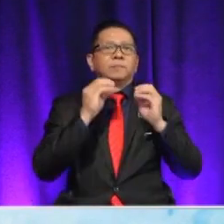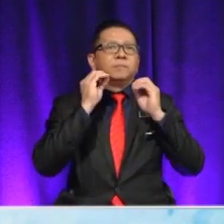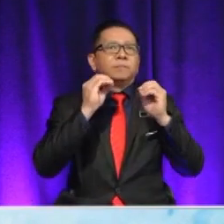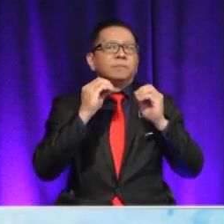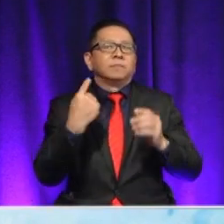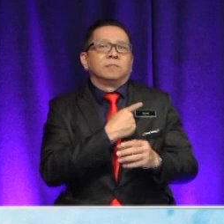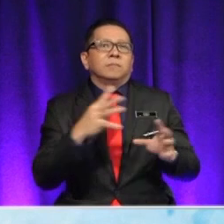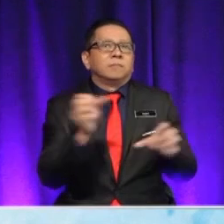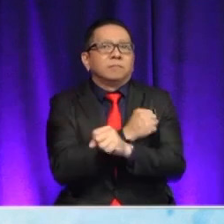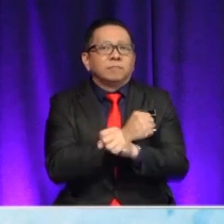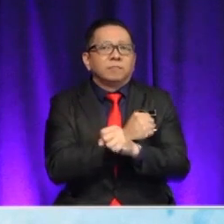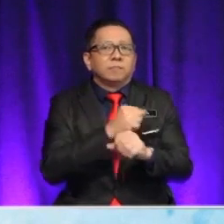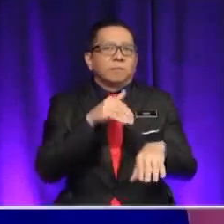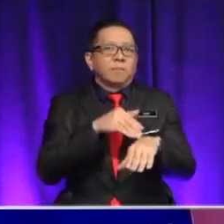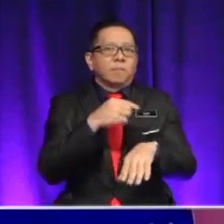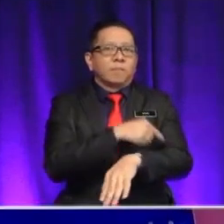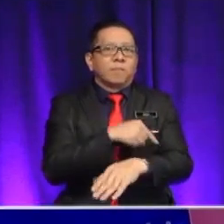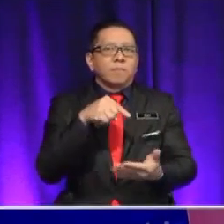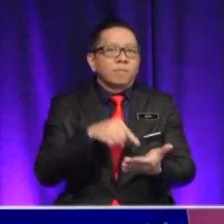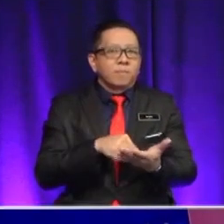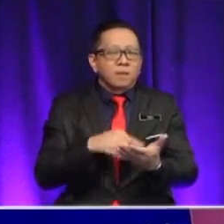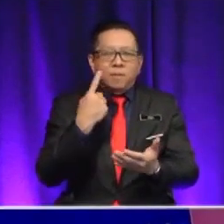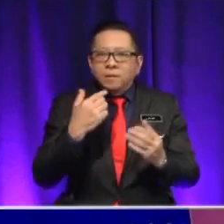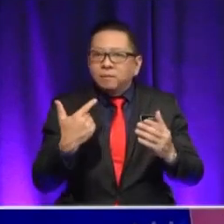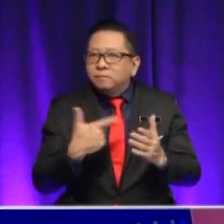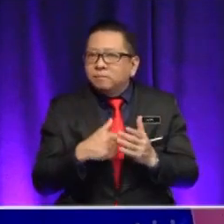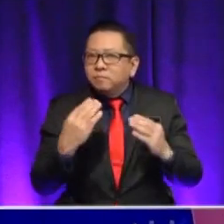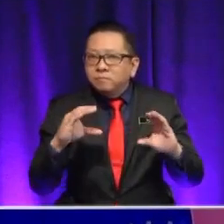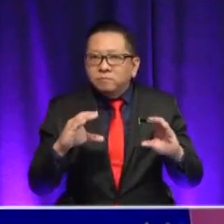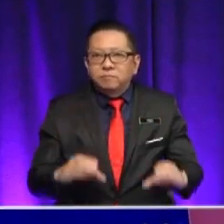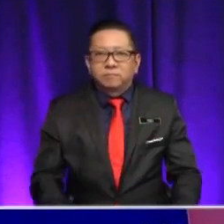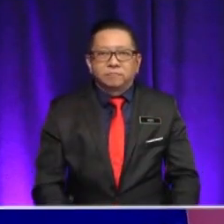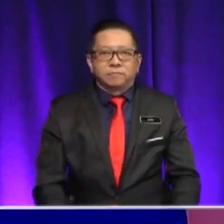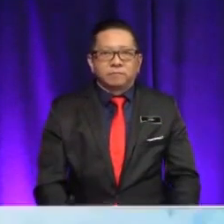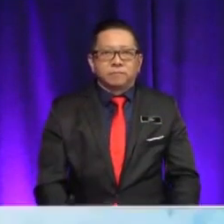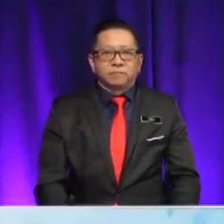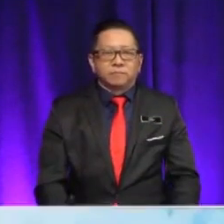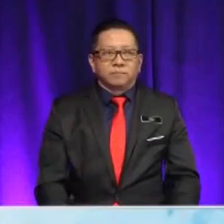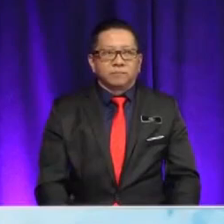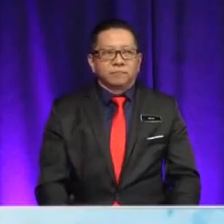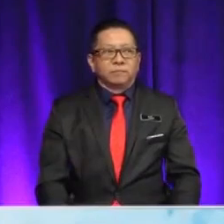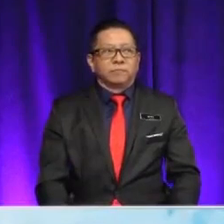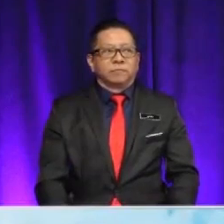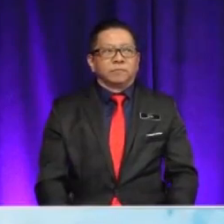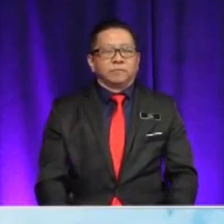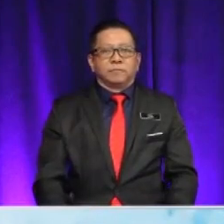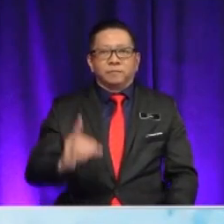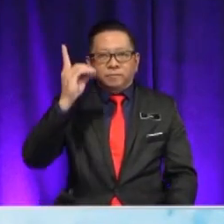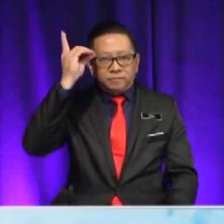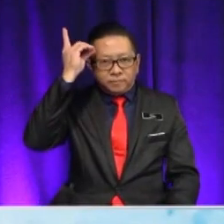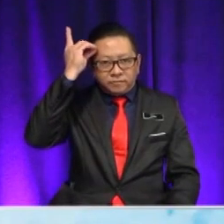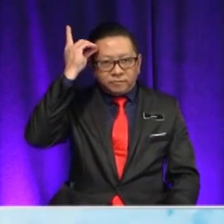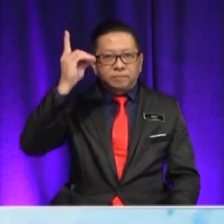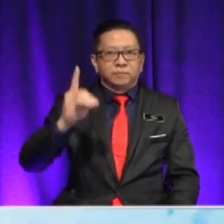kita dapat pada kelas kita pada hari ini? Siapa lagi nak cuba? Silakan. Silakan. Okey,